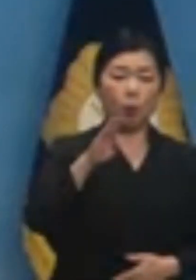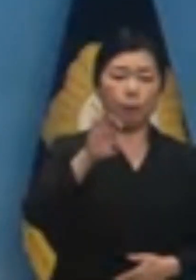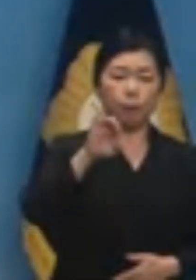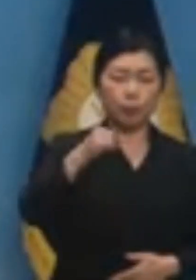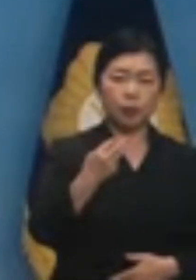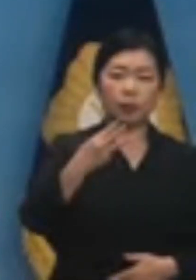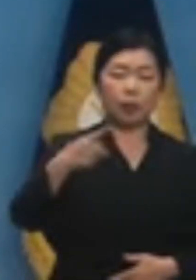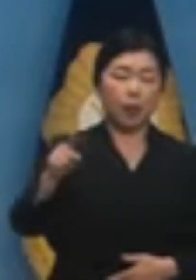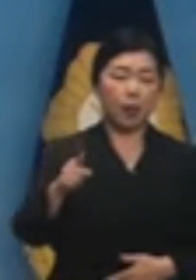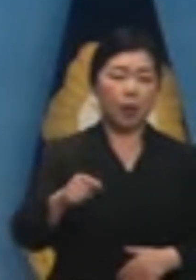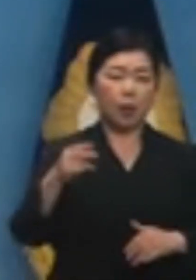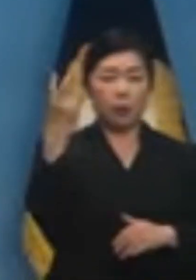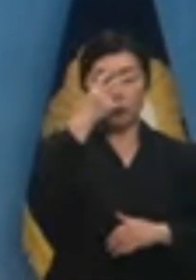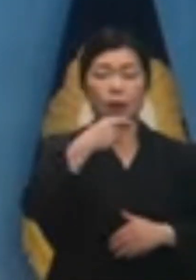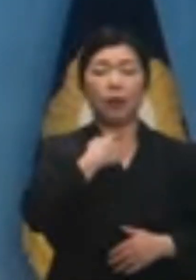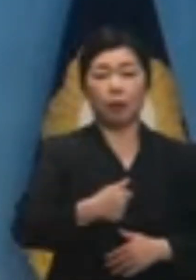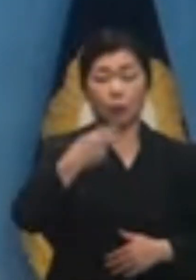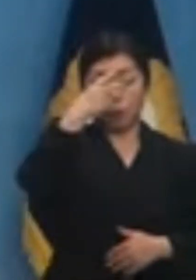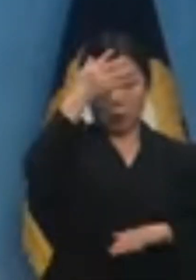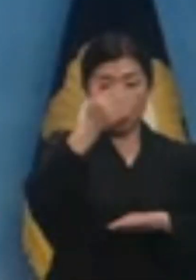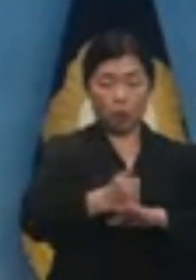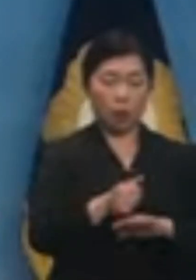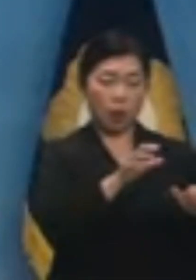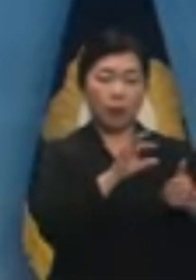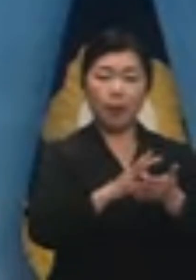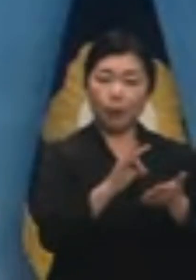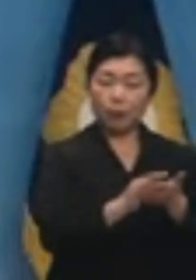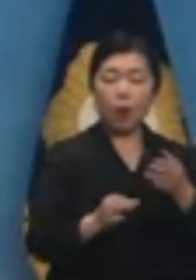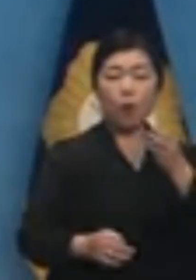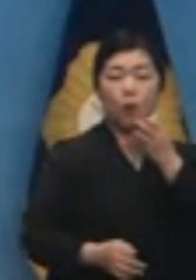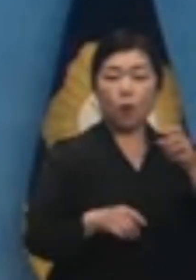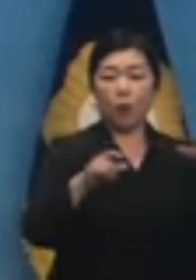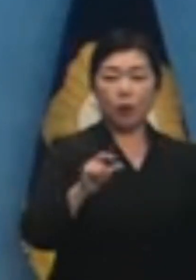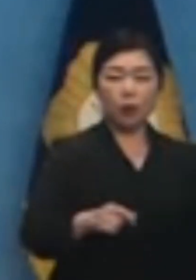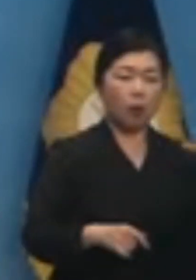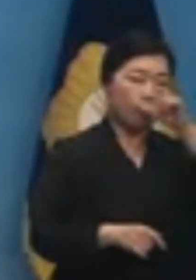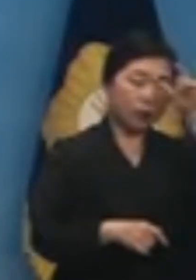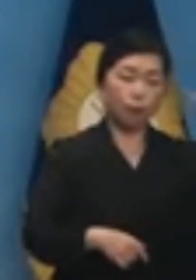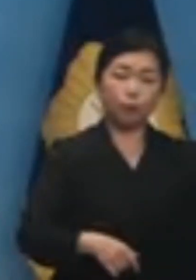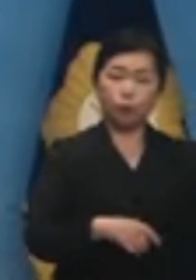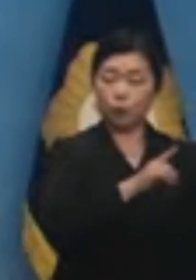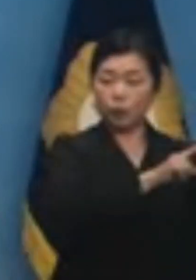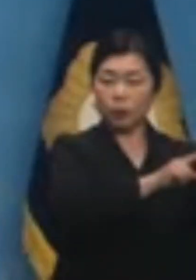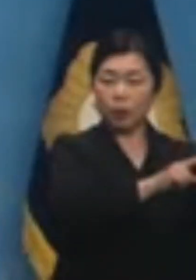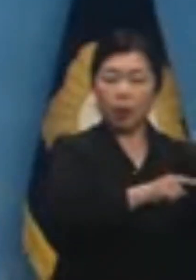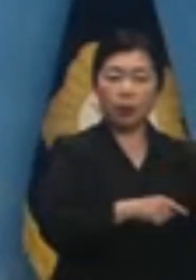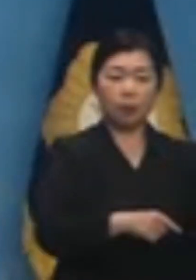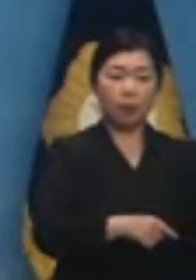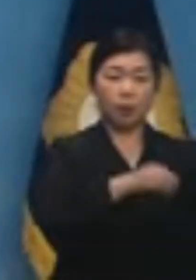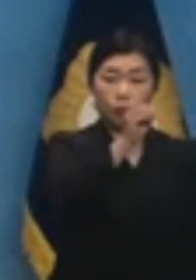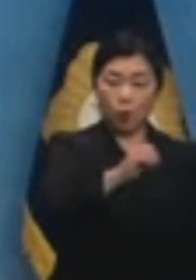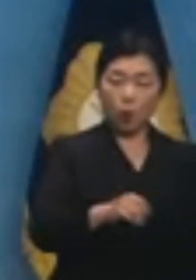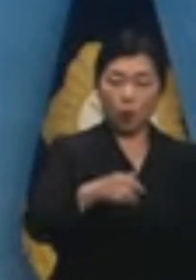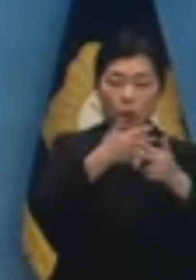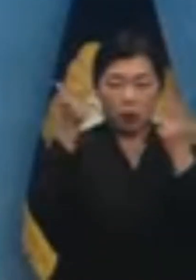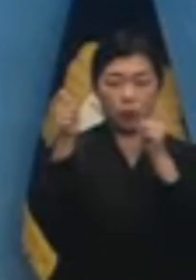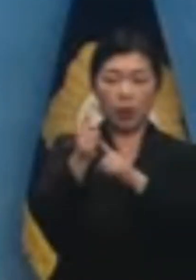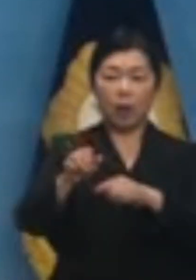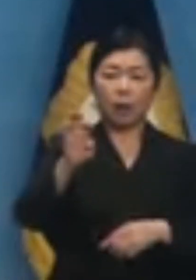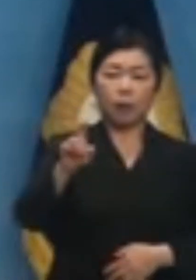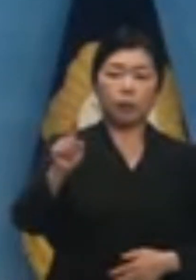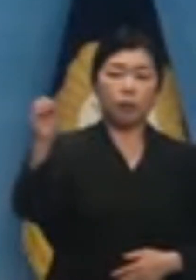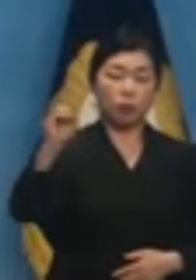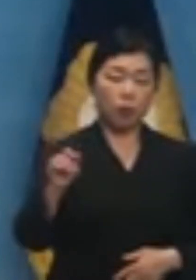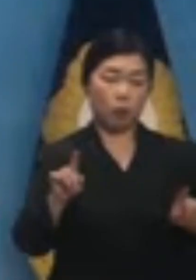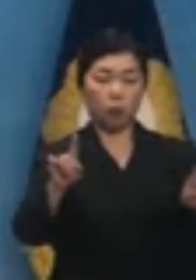코프라가 진행한 여론조사 결과를 인용하며 서울에서 김문수 후보 44%가 이재명 후보 41%에게 한 발